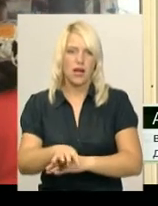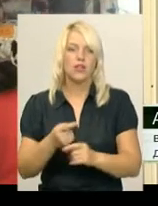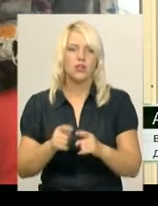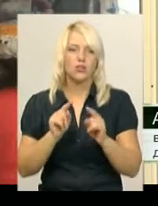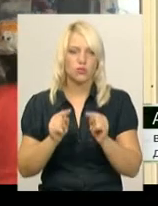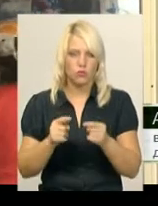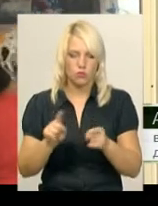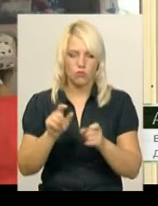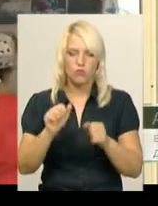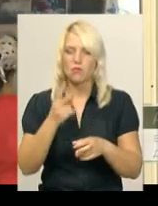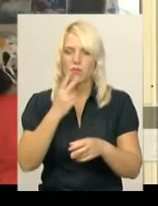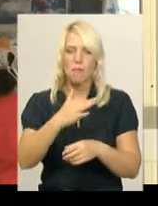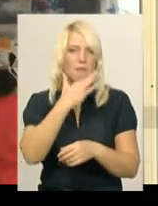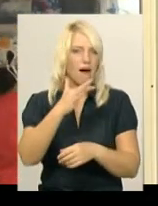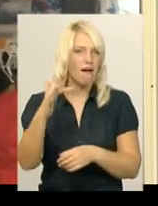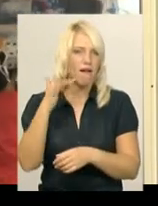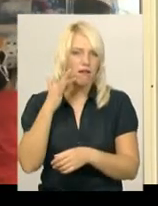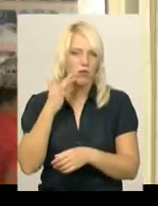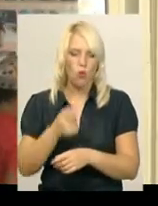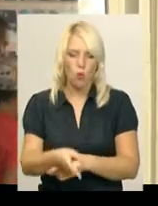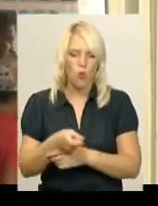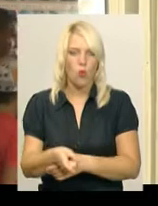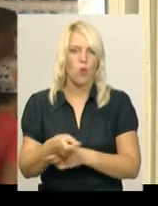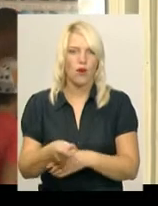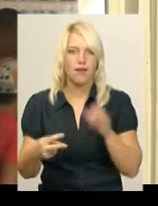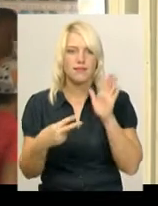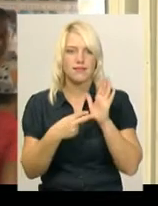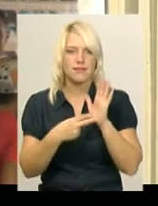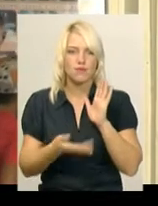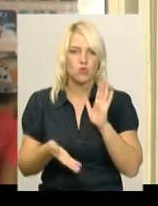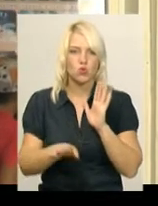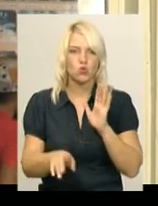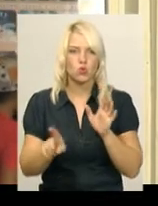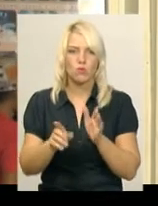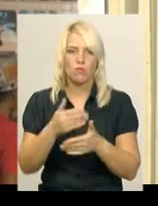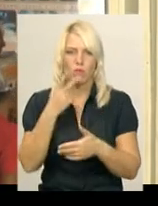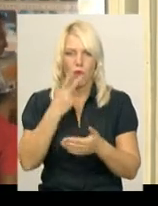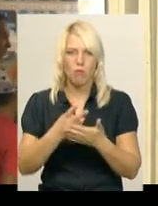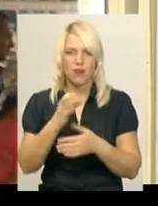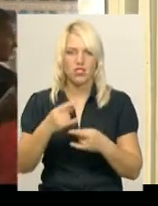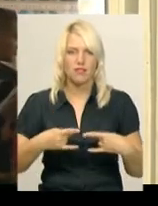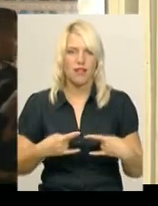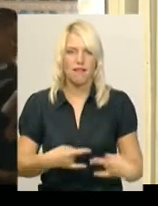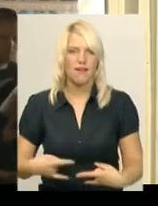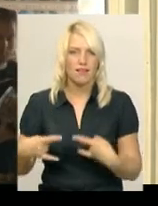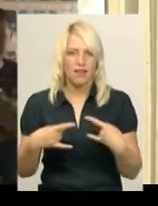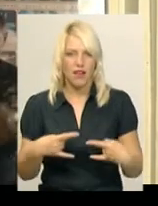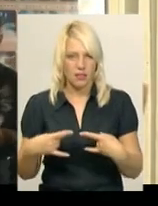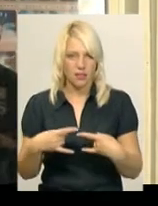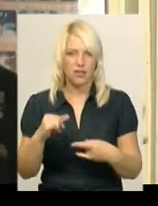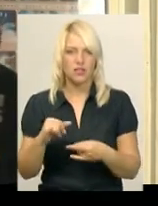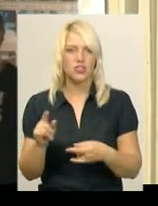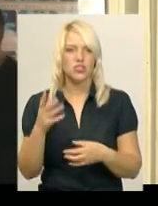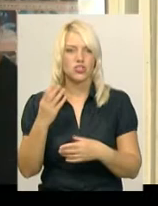є дуже багато пуль. Сім штук – це те, що ми побачили на рентгену, і